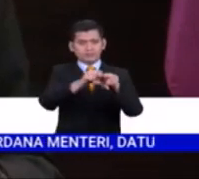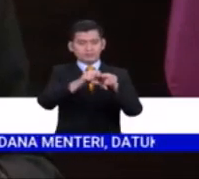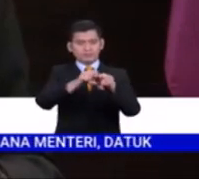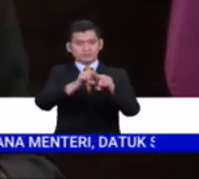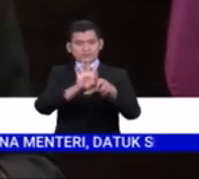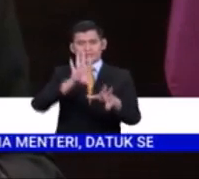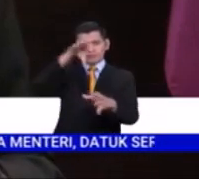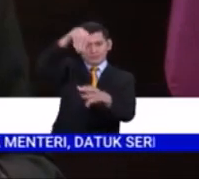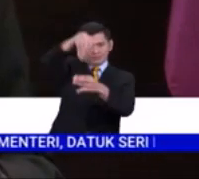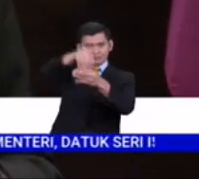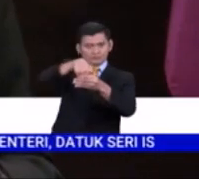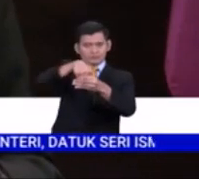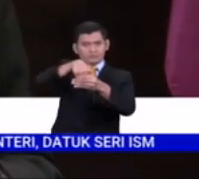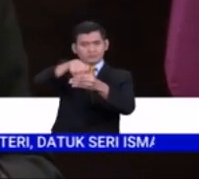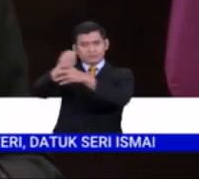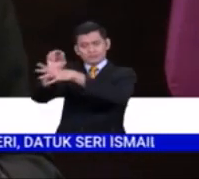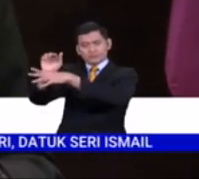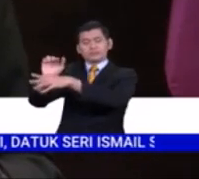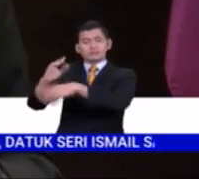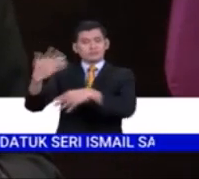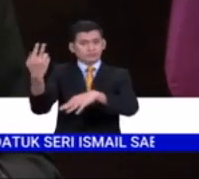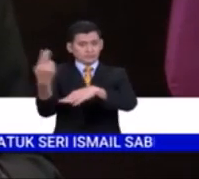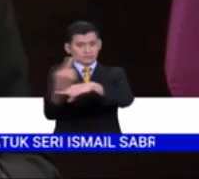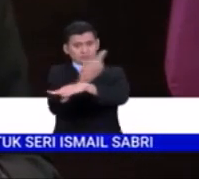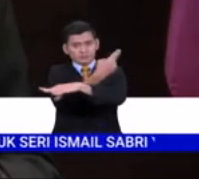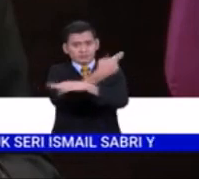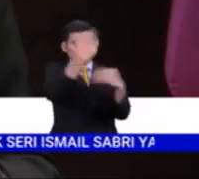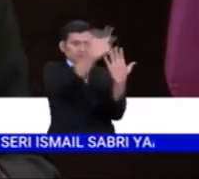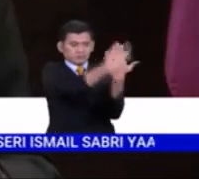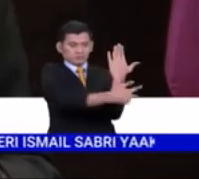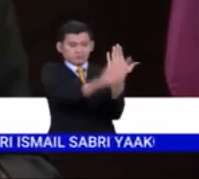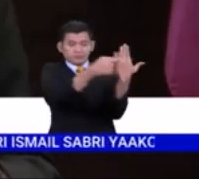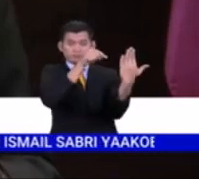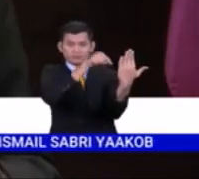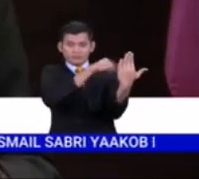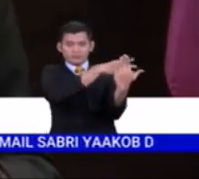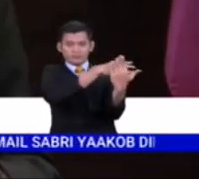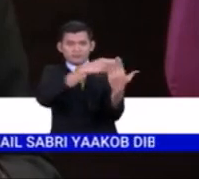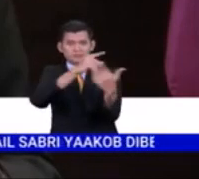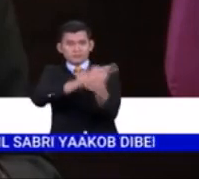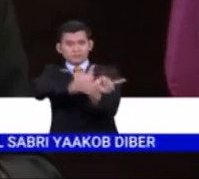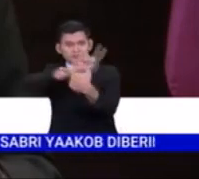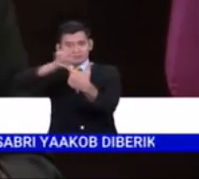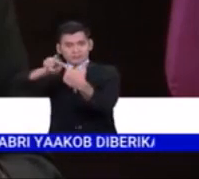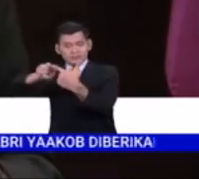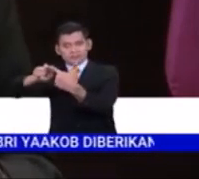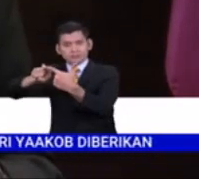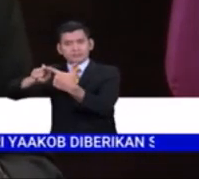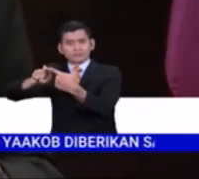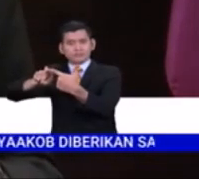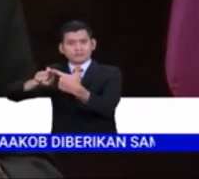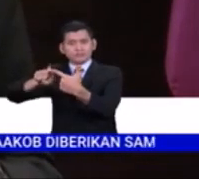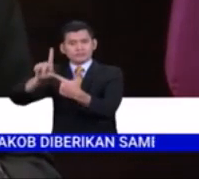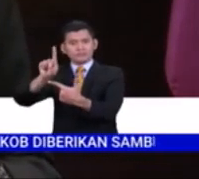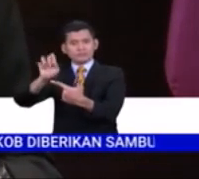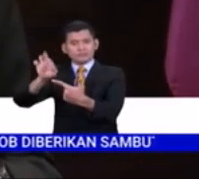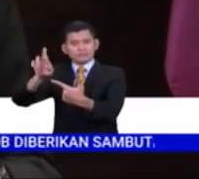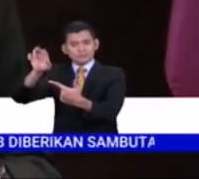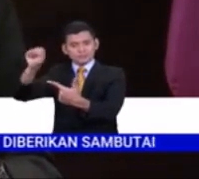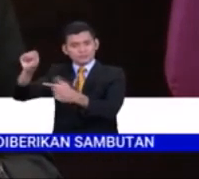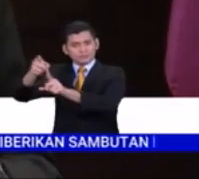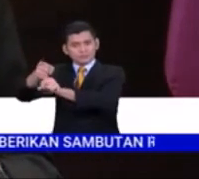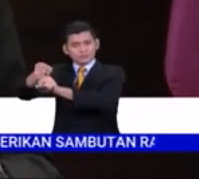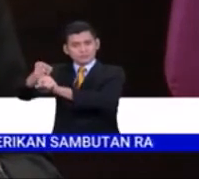mengintegrasikan aplikasi MySejahtera dan juga Teras.